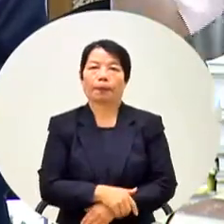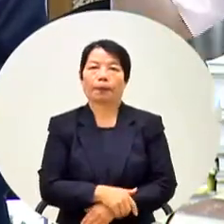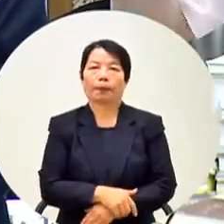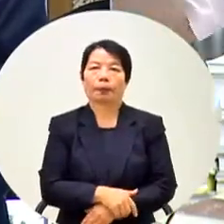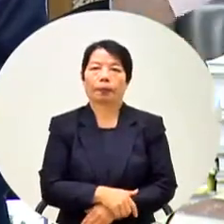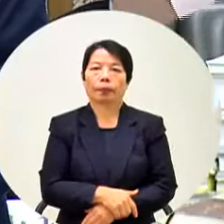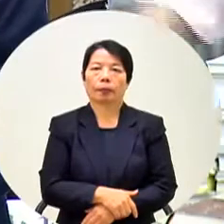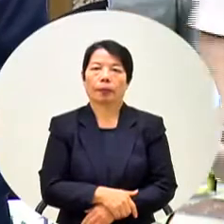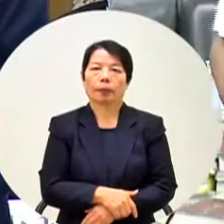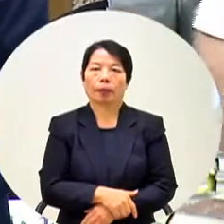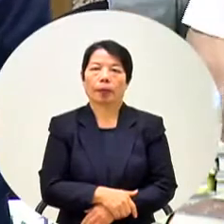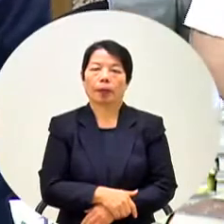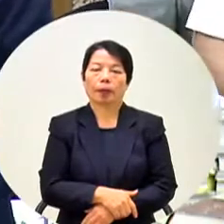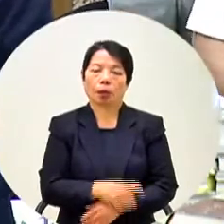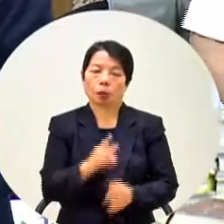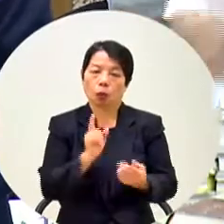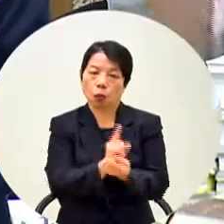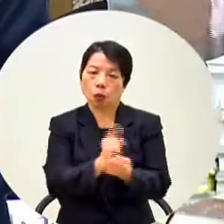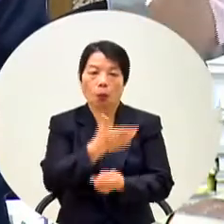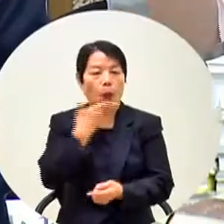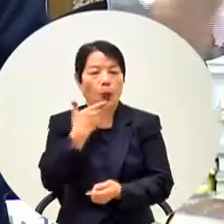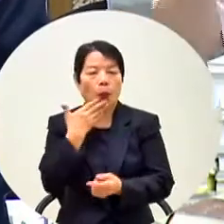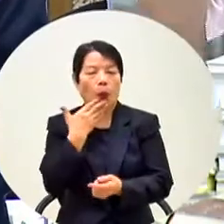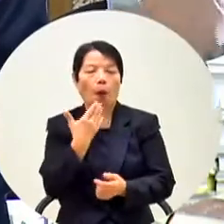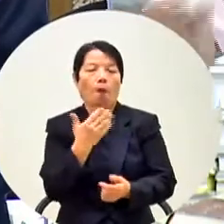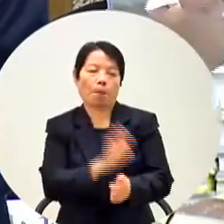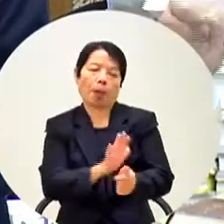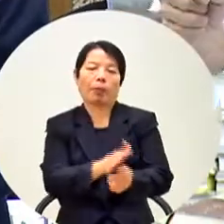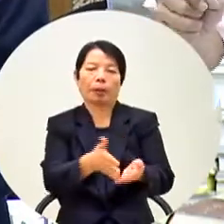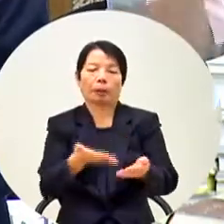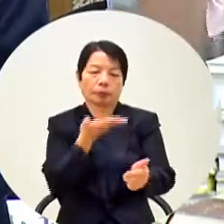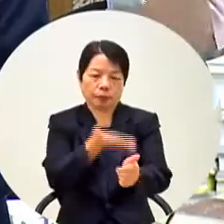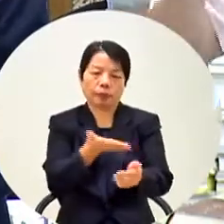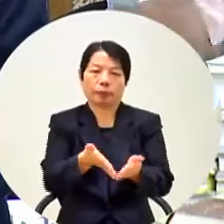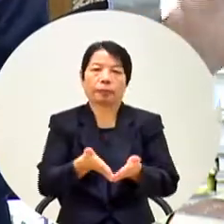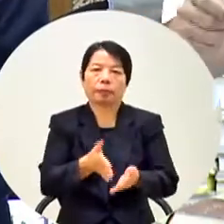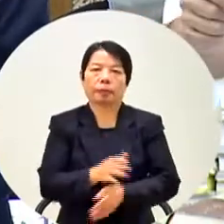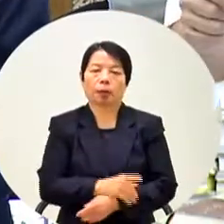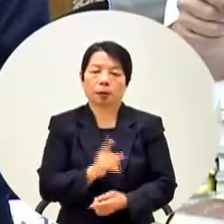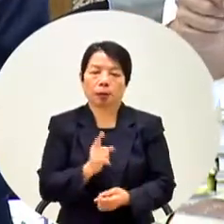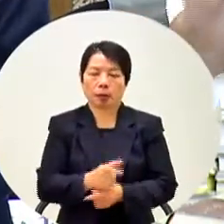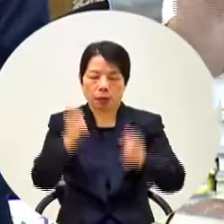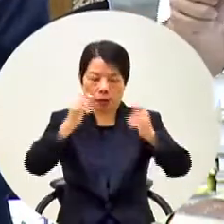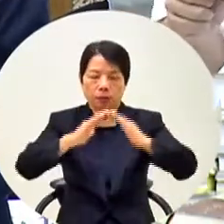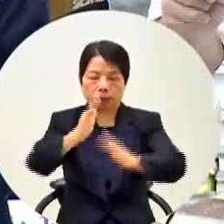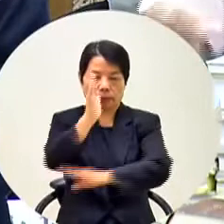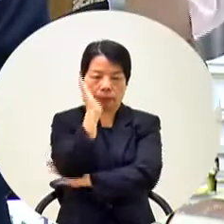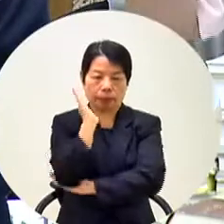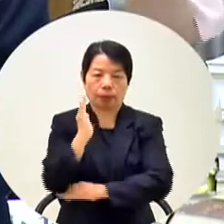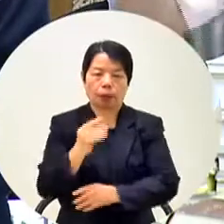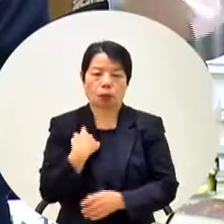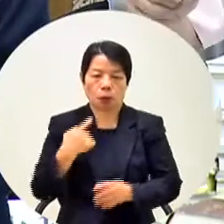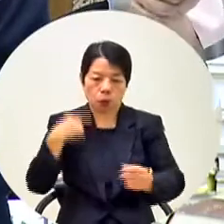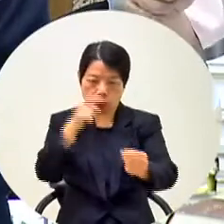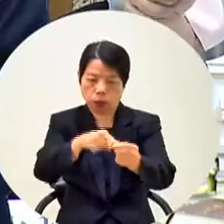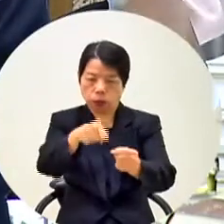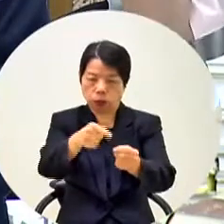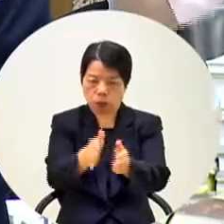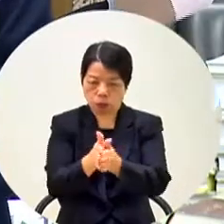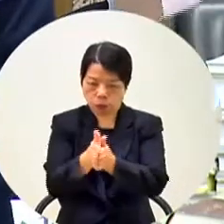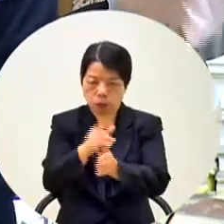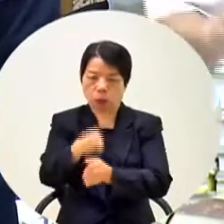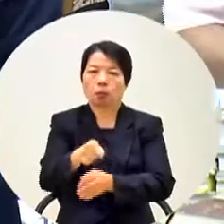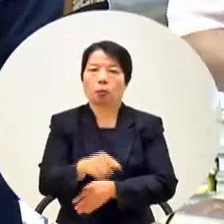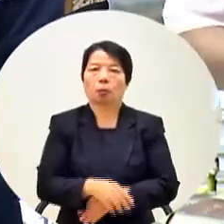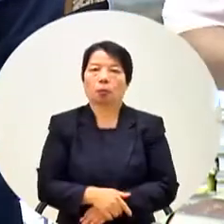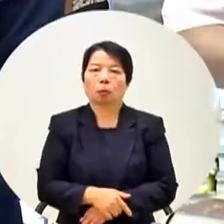咱的百姓争取福利，吼、哦！这是我对咱未来咱高雄市政府的要求。咱新的团队